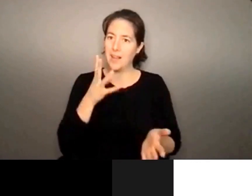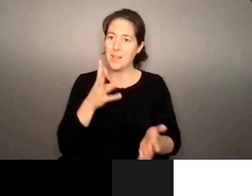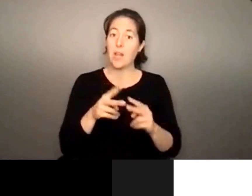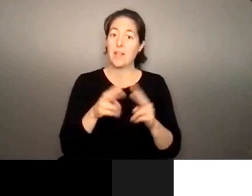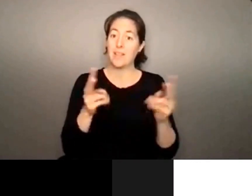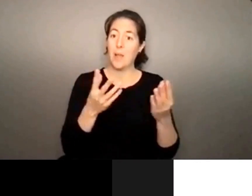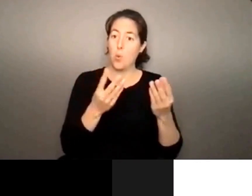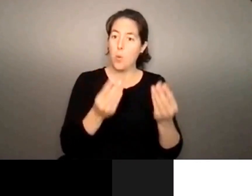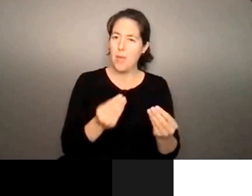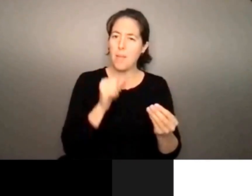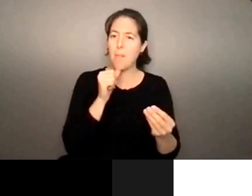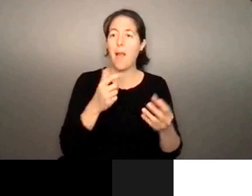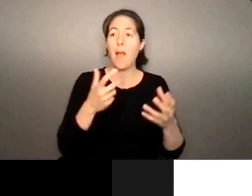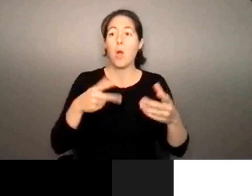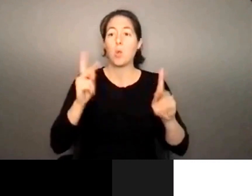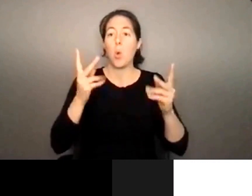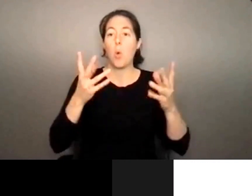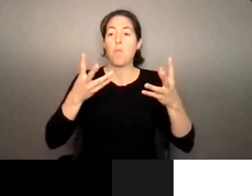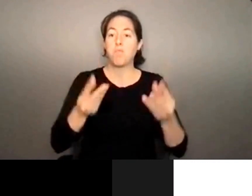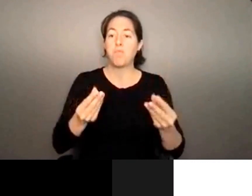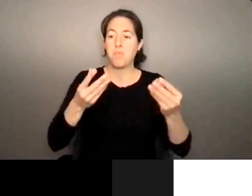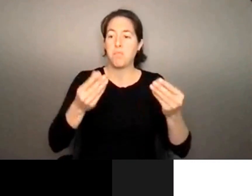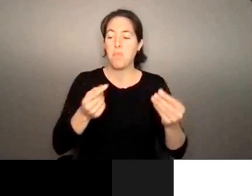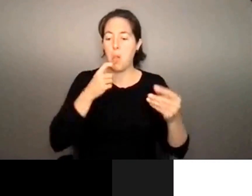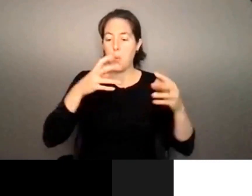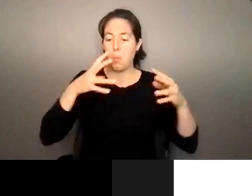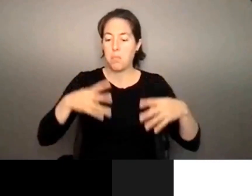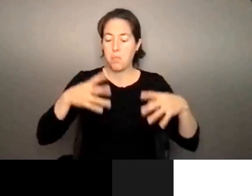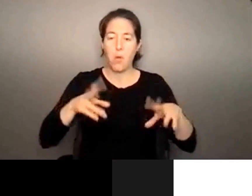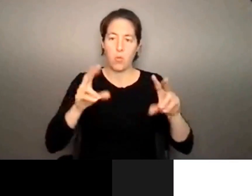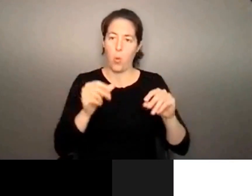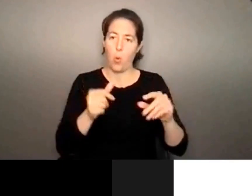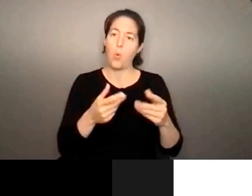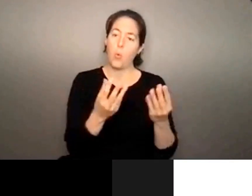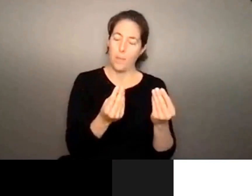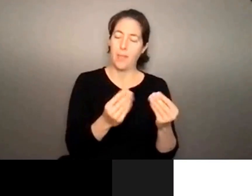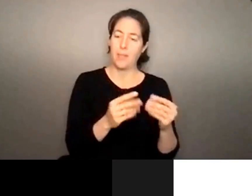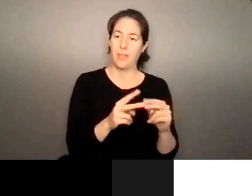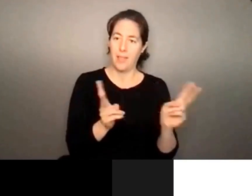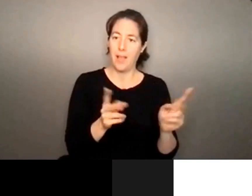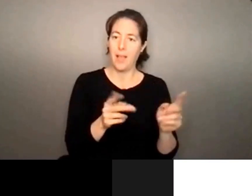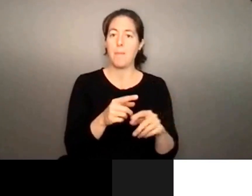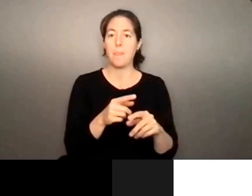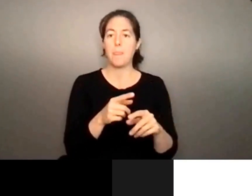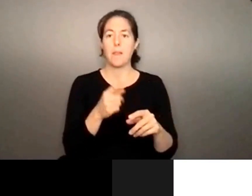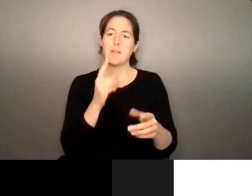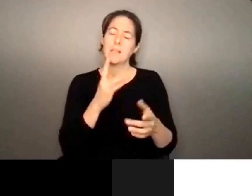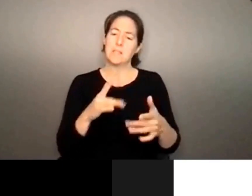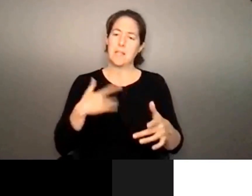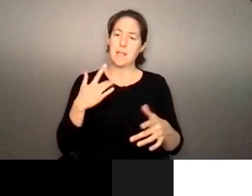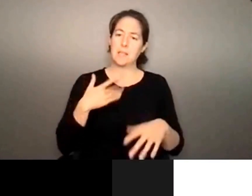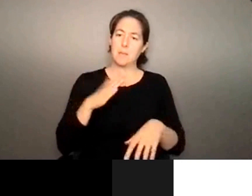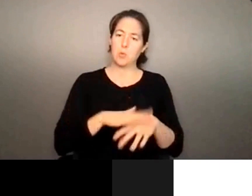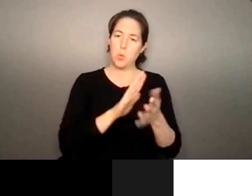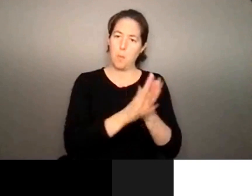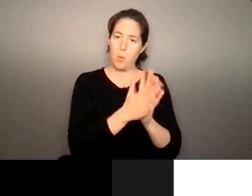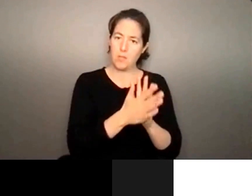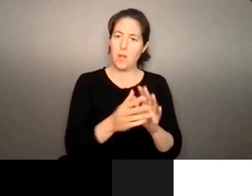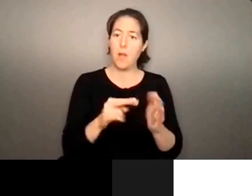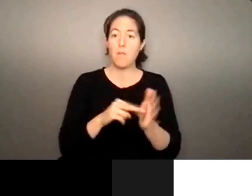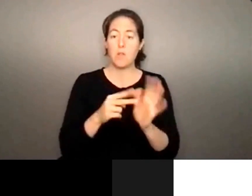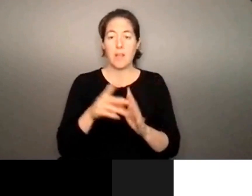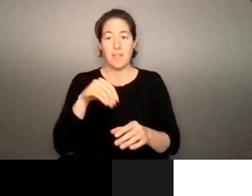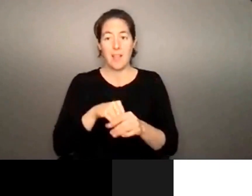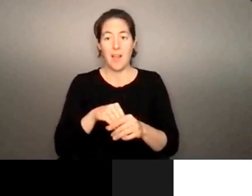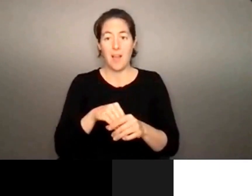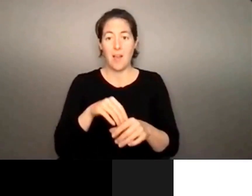pas détrempé. Ils peuvent être un peu sensibles aux moisissures. Puis, dans ce contexte-là, d'avoir du mycélium en sol ou en taillis, ça va